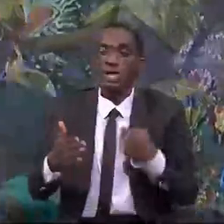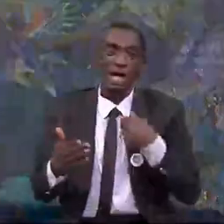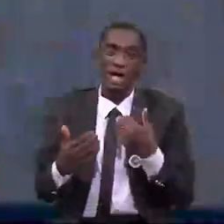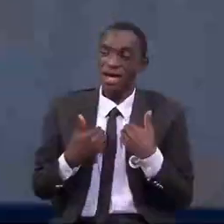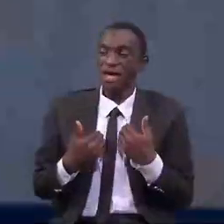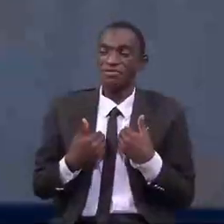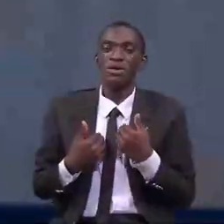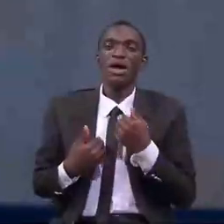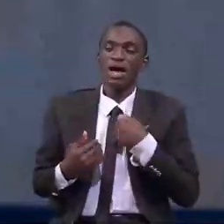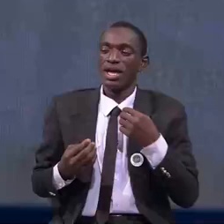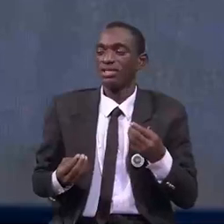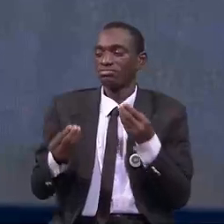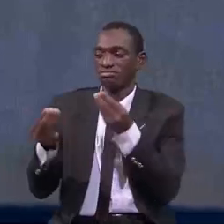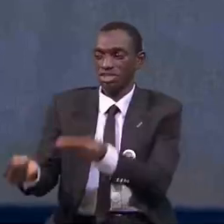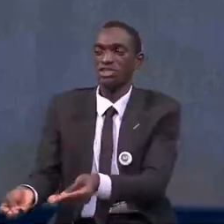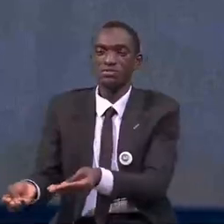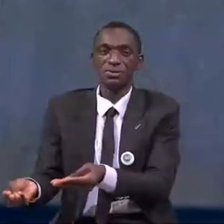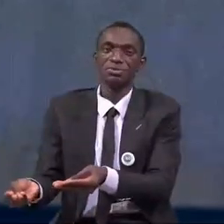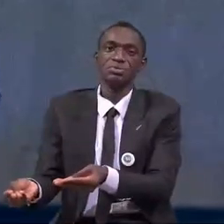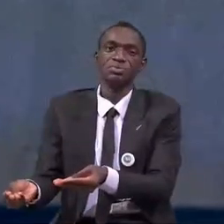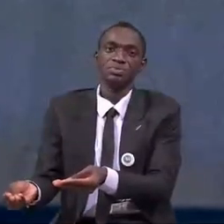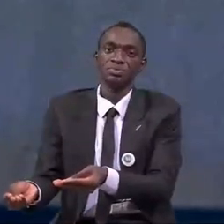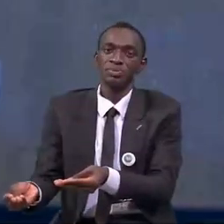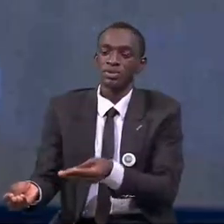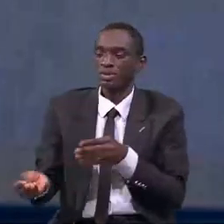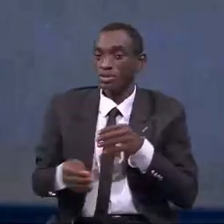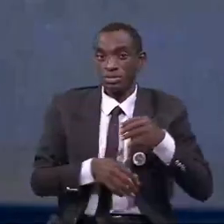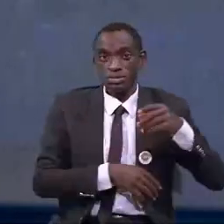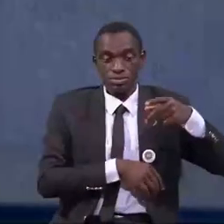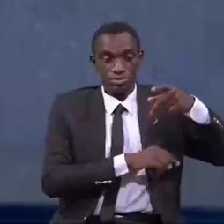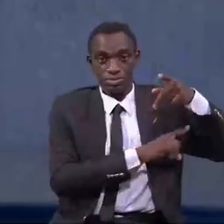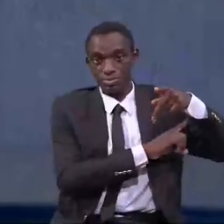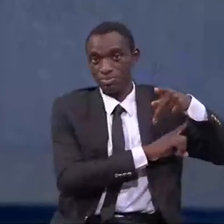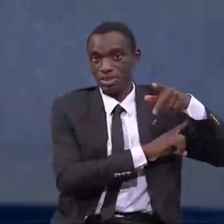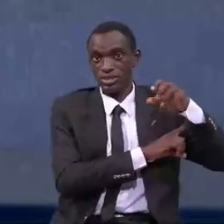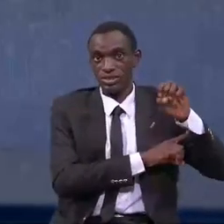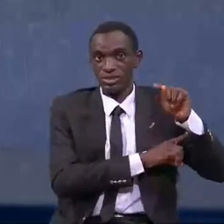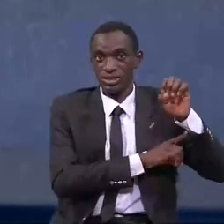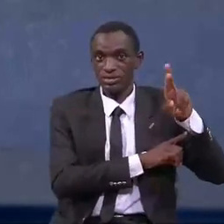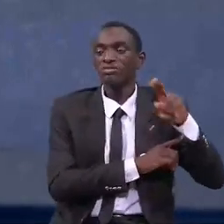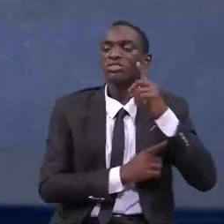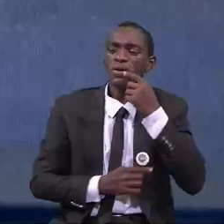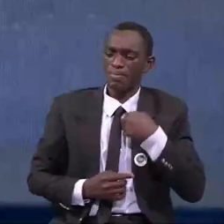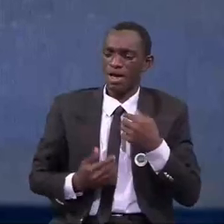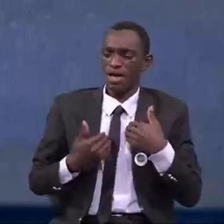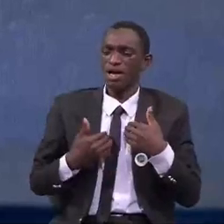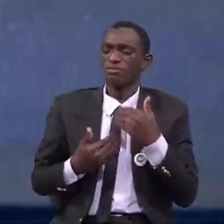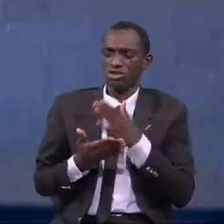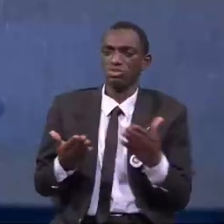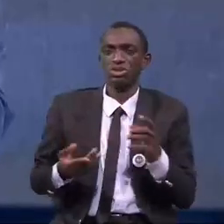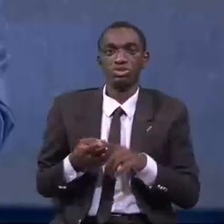vie mais ce que j'ai je te le donne pierre a dit que j'ai quelque chose